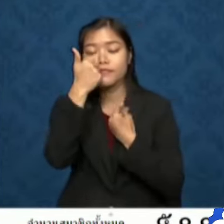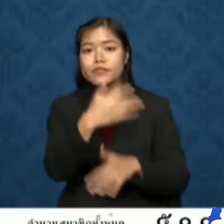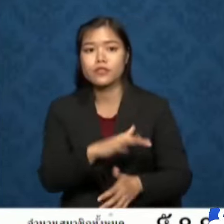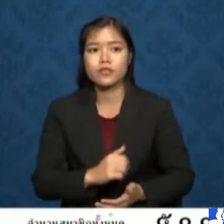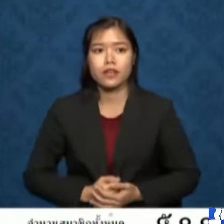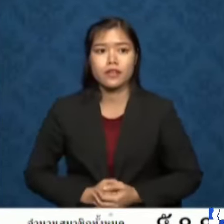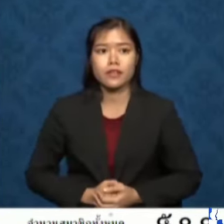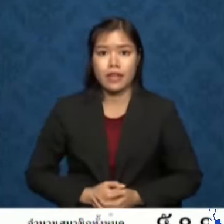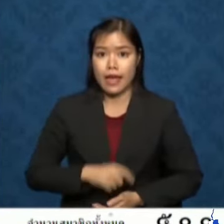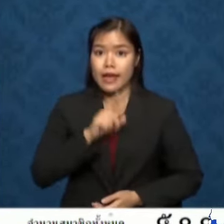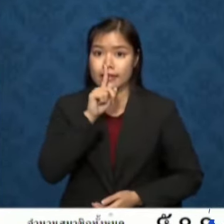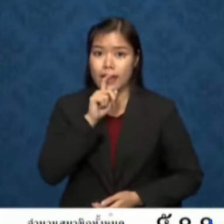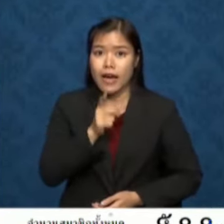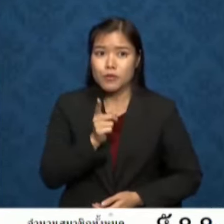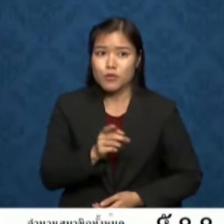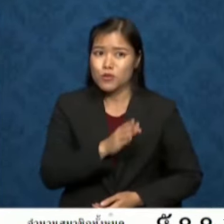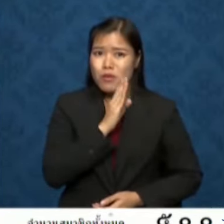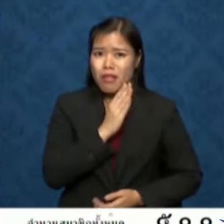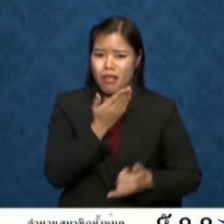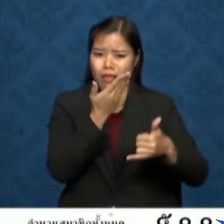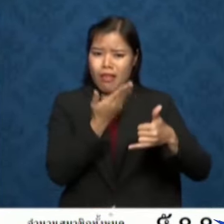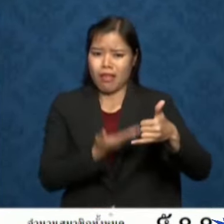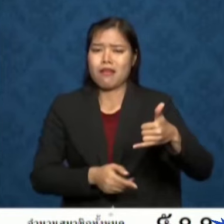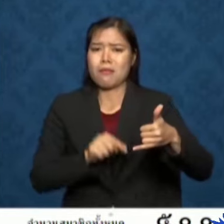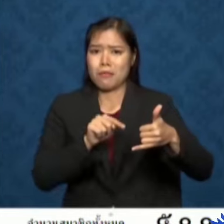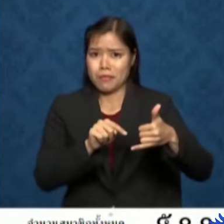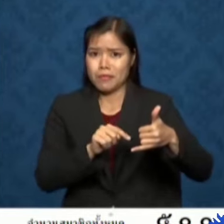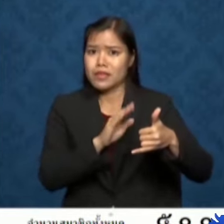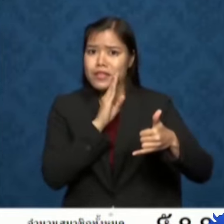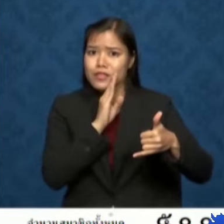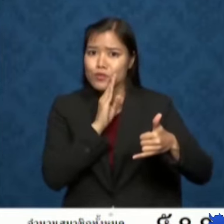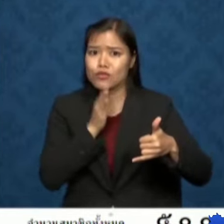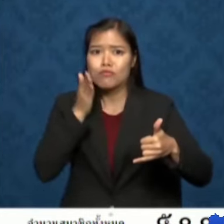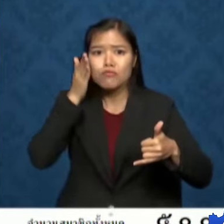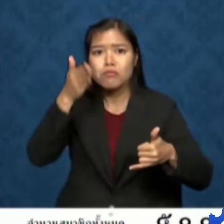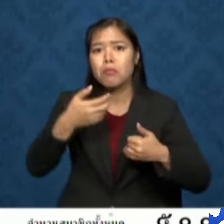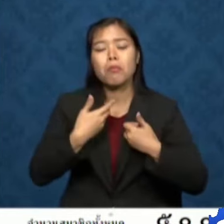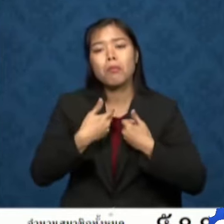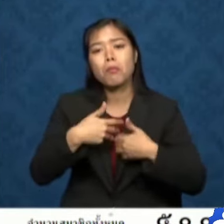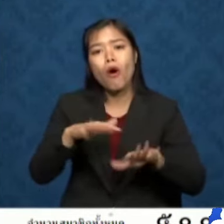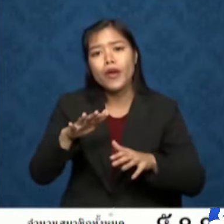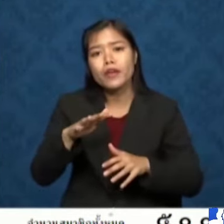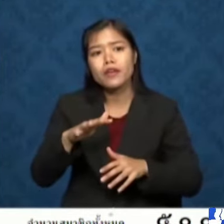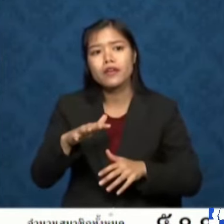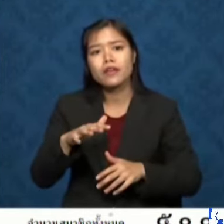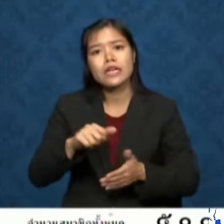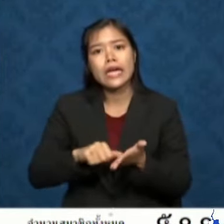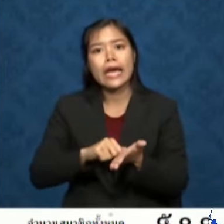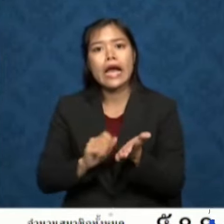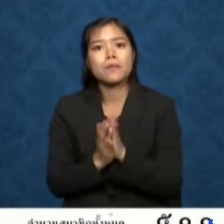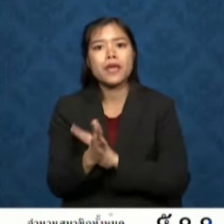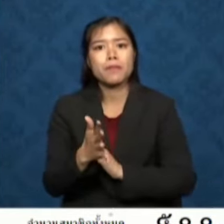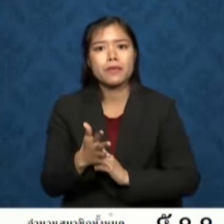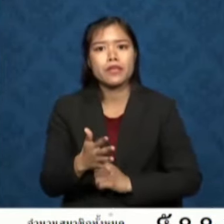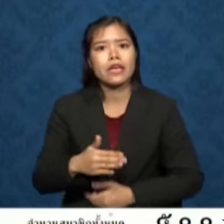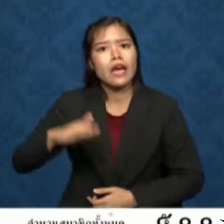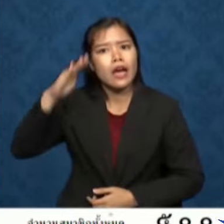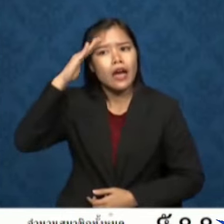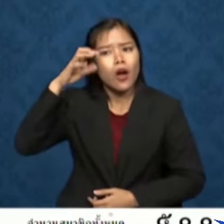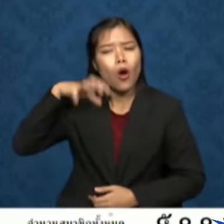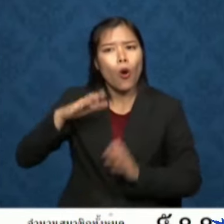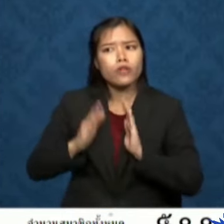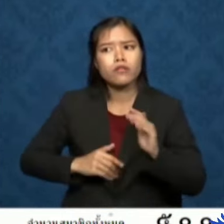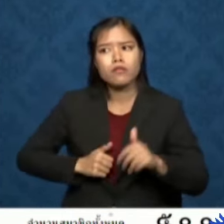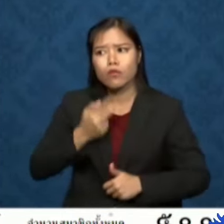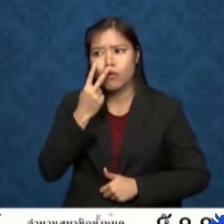ถามตรงๆฮะพฤติกรรมอย่างนี้หากปล่อยเอาไว้เรื่อยๆไม่คิดเหรอครับว่าภาพลักษณ์ของกองทัพจะตกต่ำ